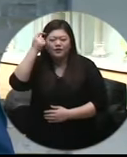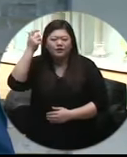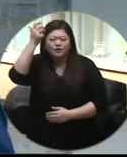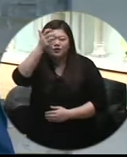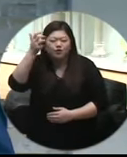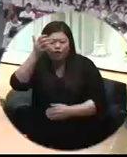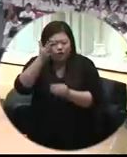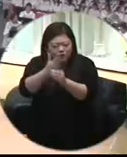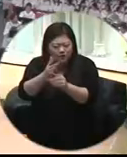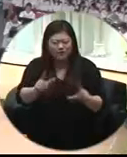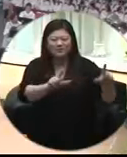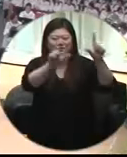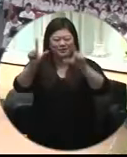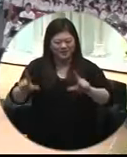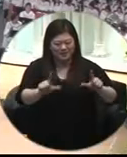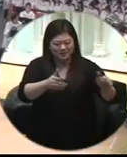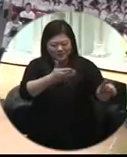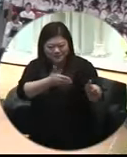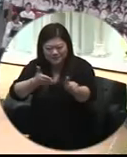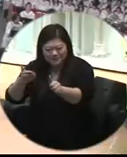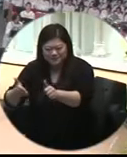삽시다.